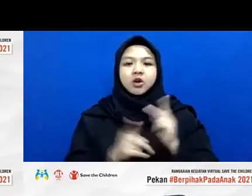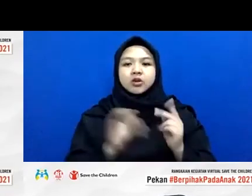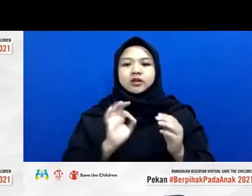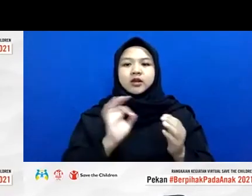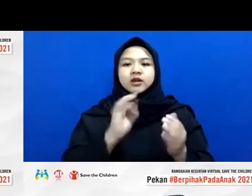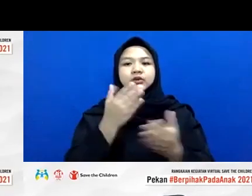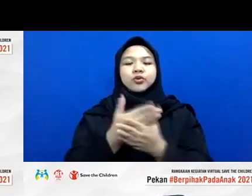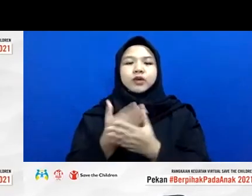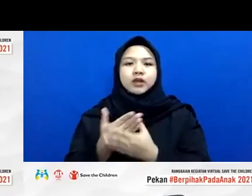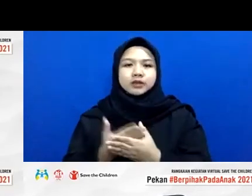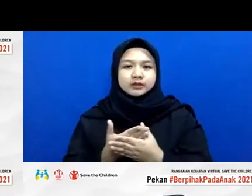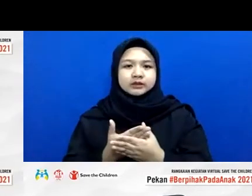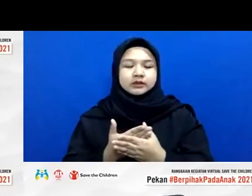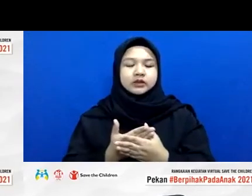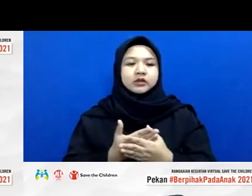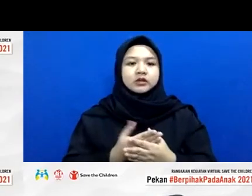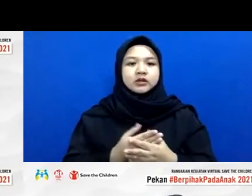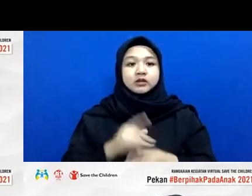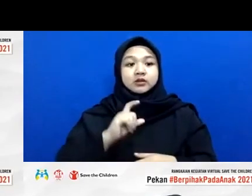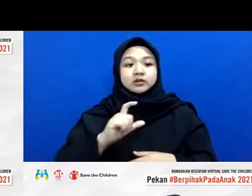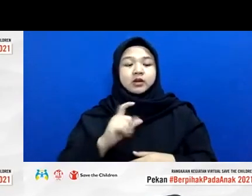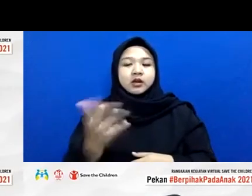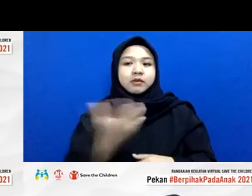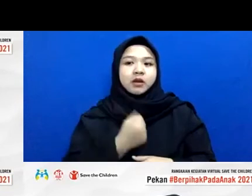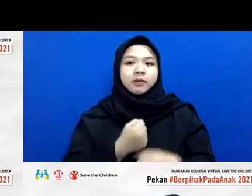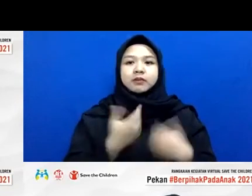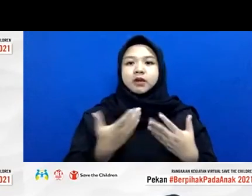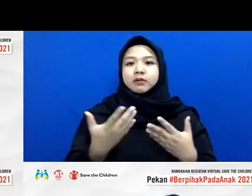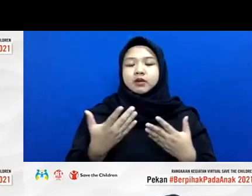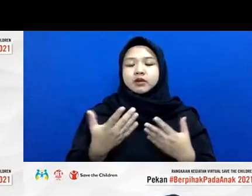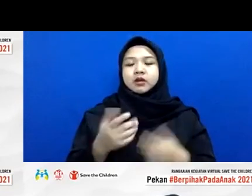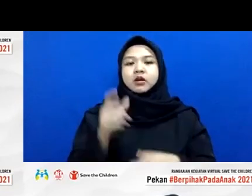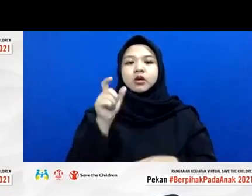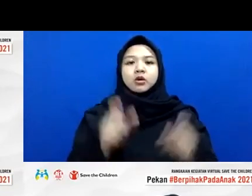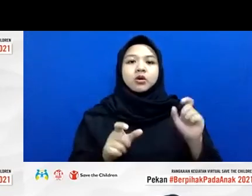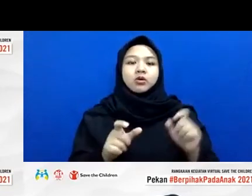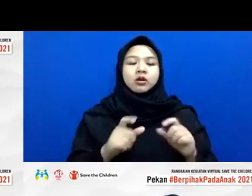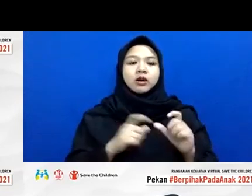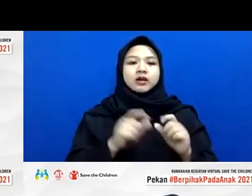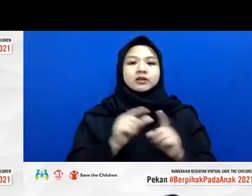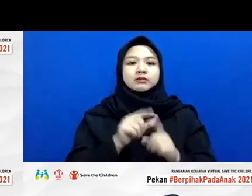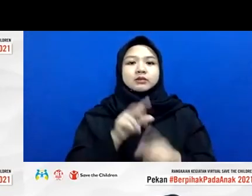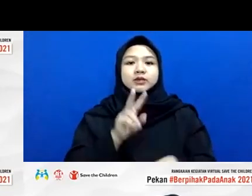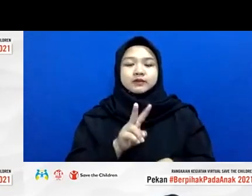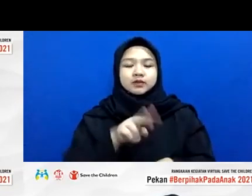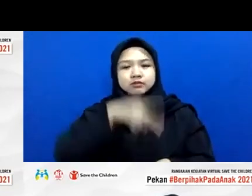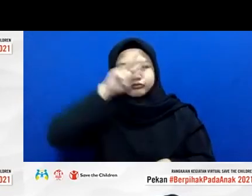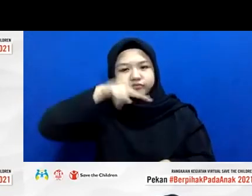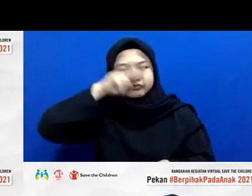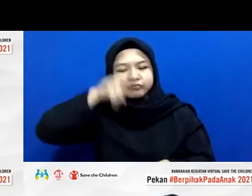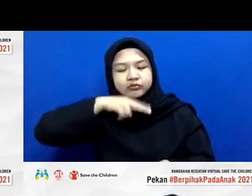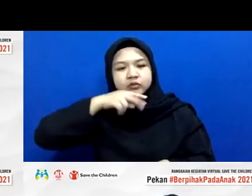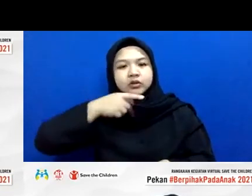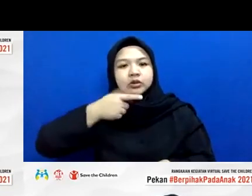didokumentasikan. Jadi bagaimana cara mendapatkannya? Para pelaku supervisor atau supervisi sebaiknya